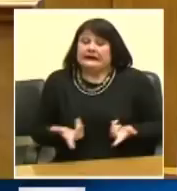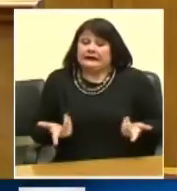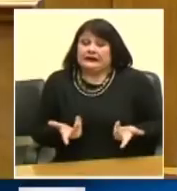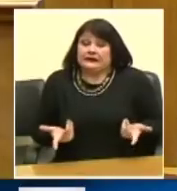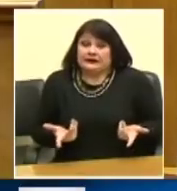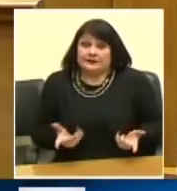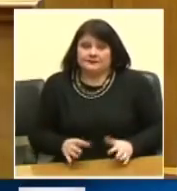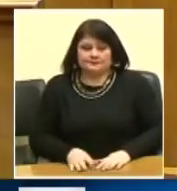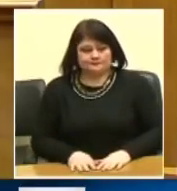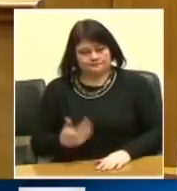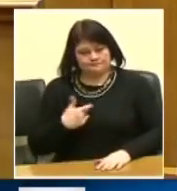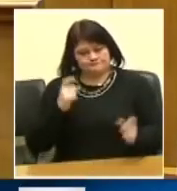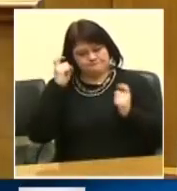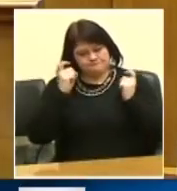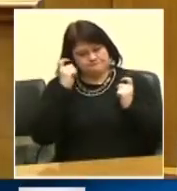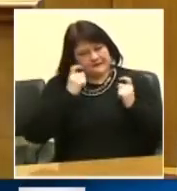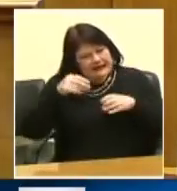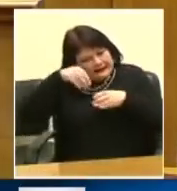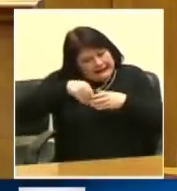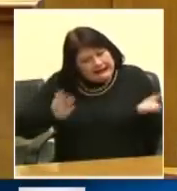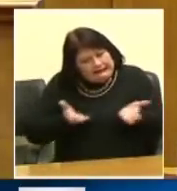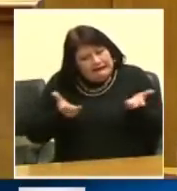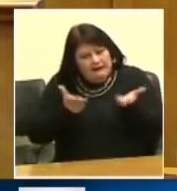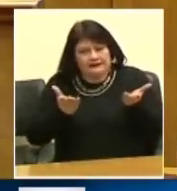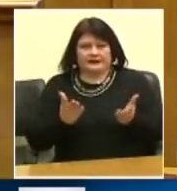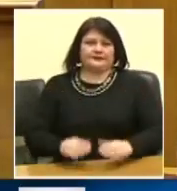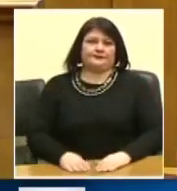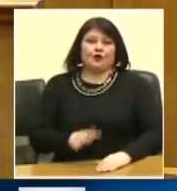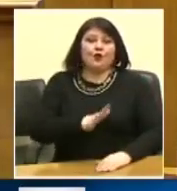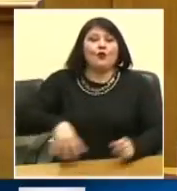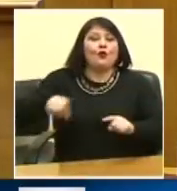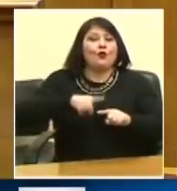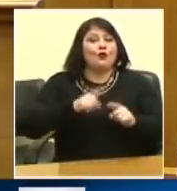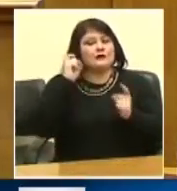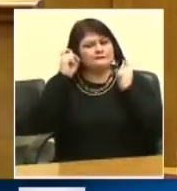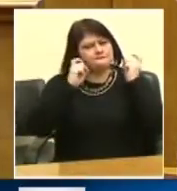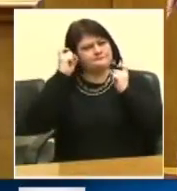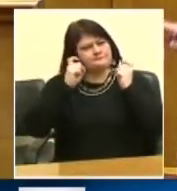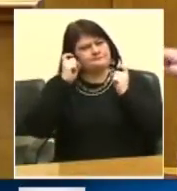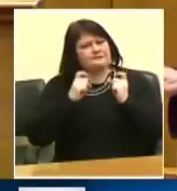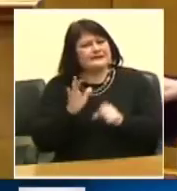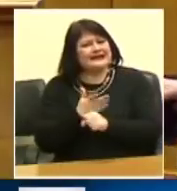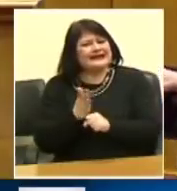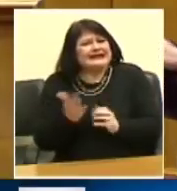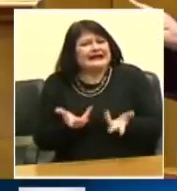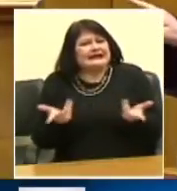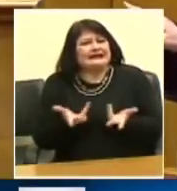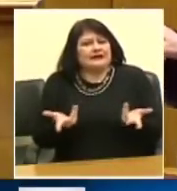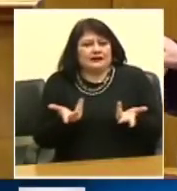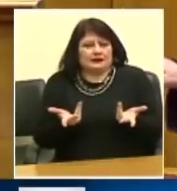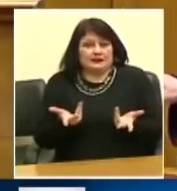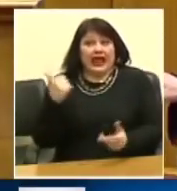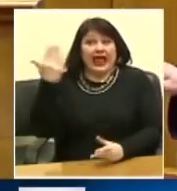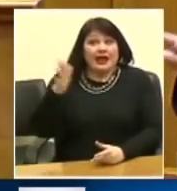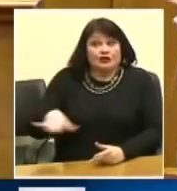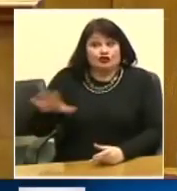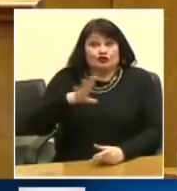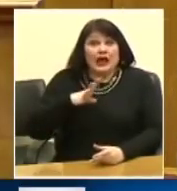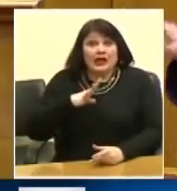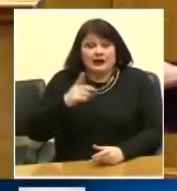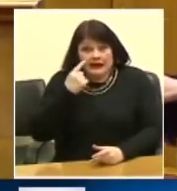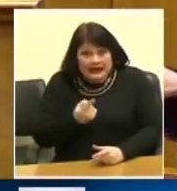μας βάζει σε σκέψεις. Και βάζει όλους Έλληνες σε σκέψεις και έξω να βγείτε, όλοι οι Έλληνες λένε ότι